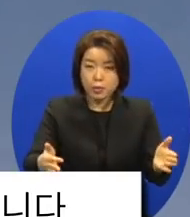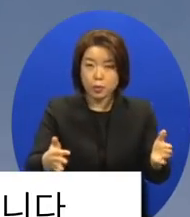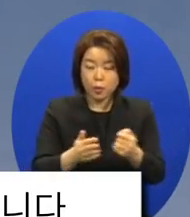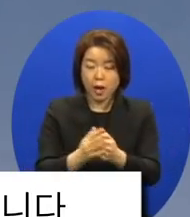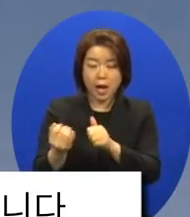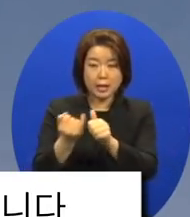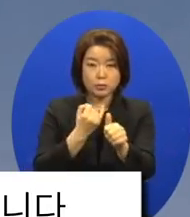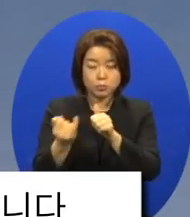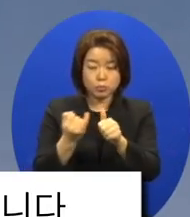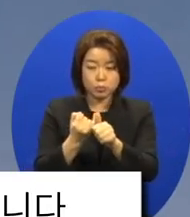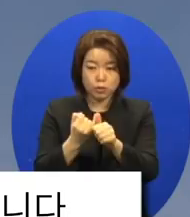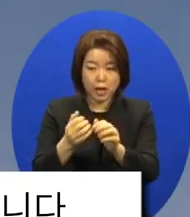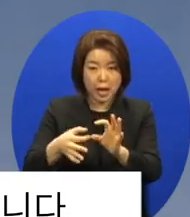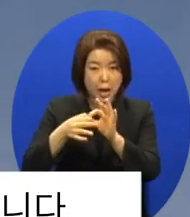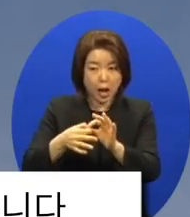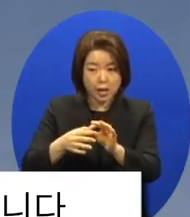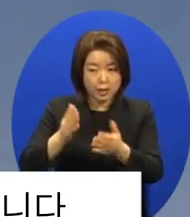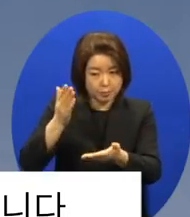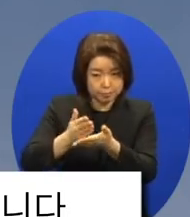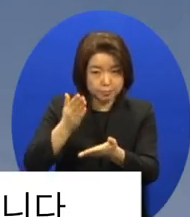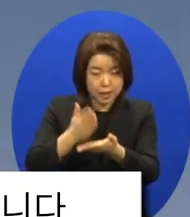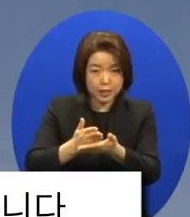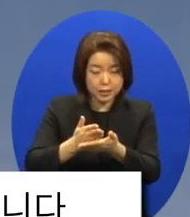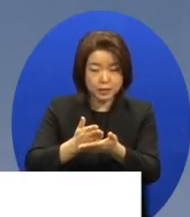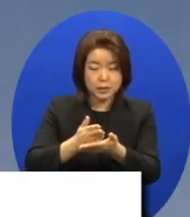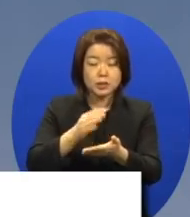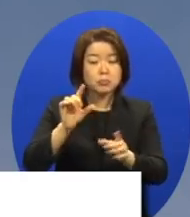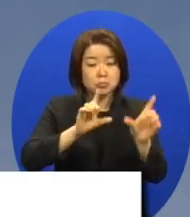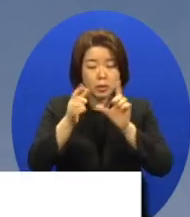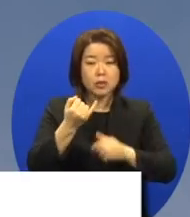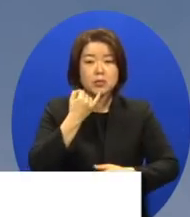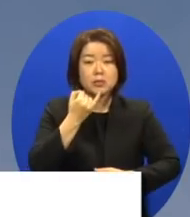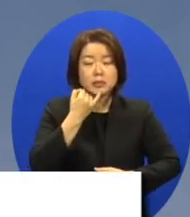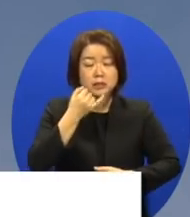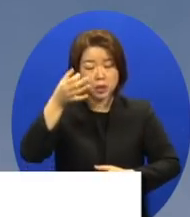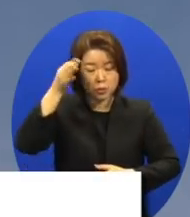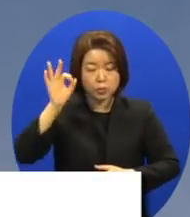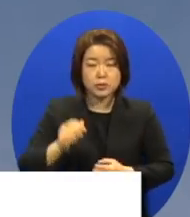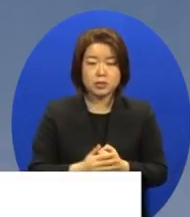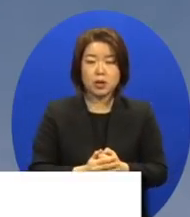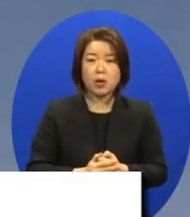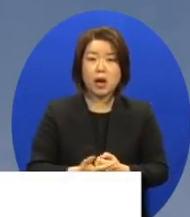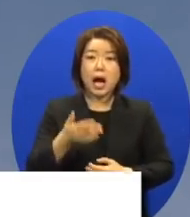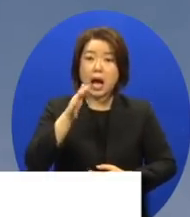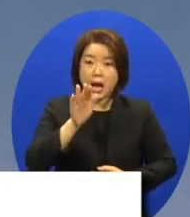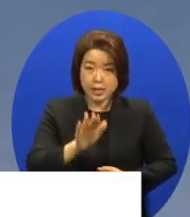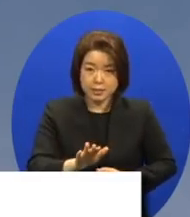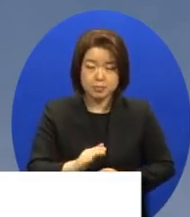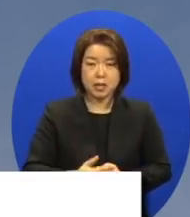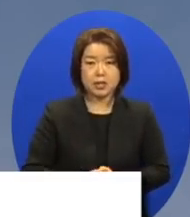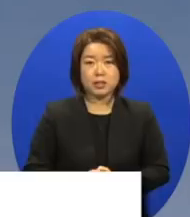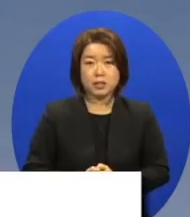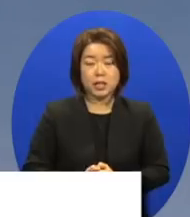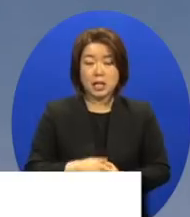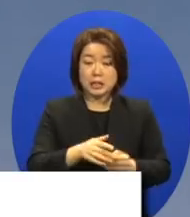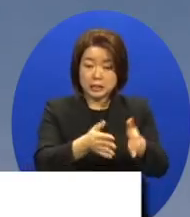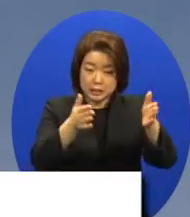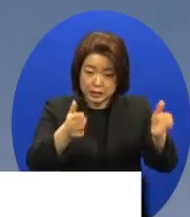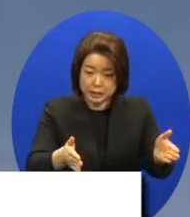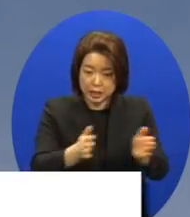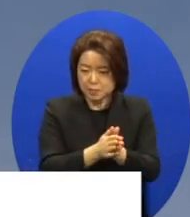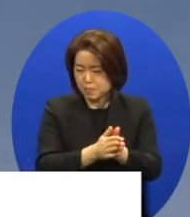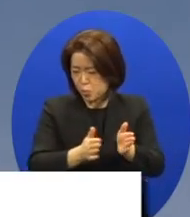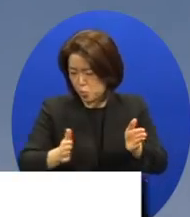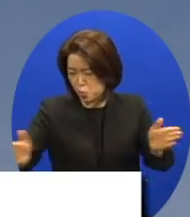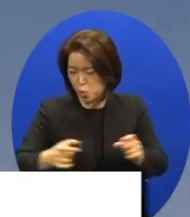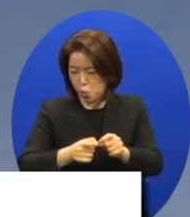금욕생활을 할 필요가 있다고 인정했습니다 그러나 그렇다 하더라도 그 기간이 길어지면